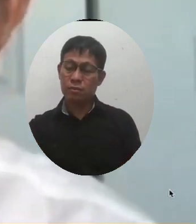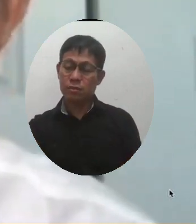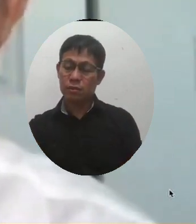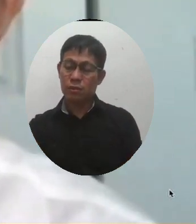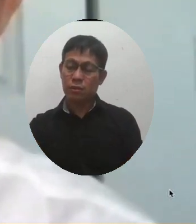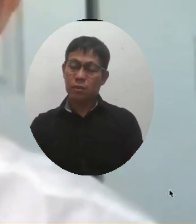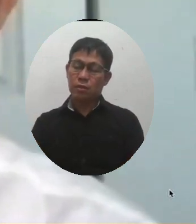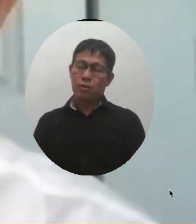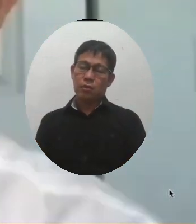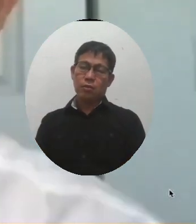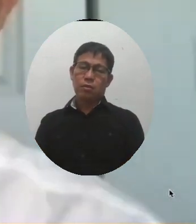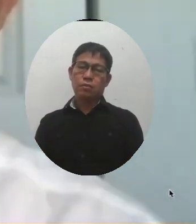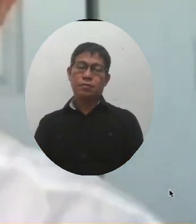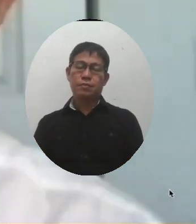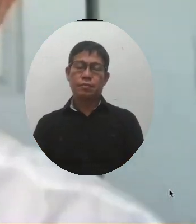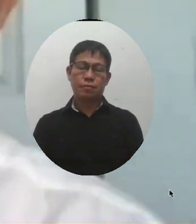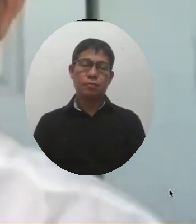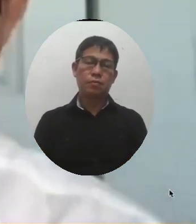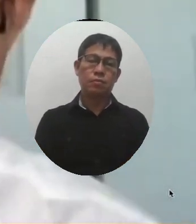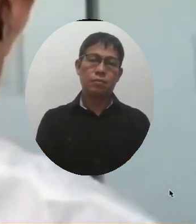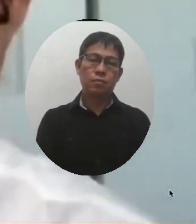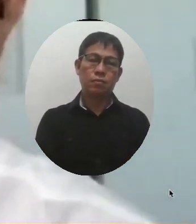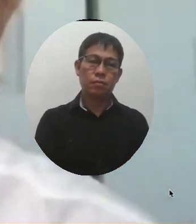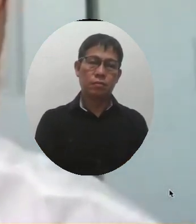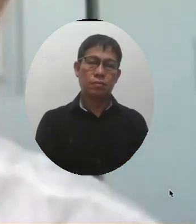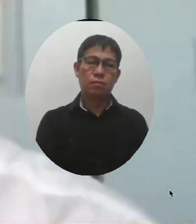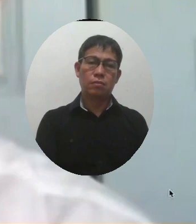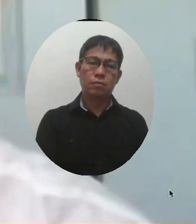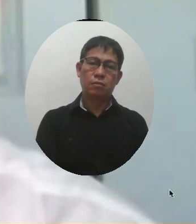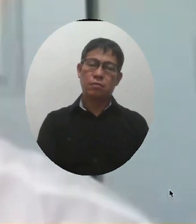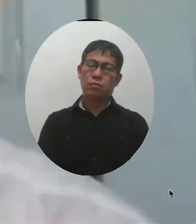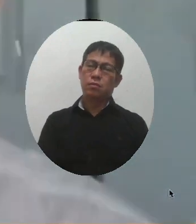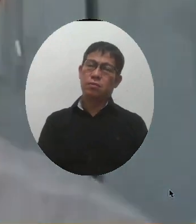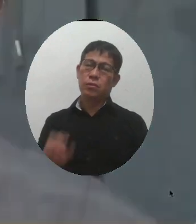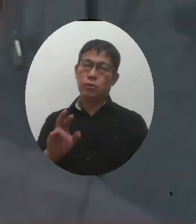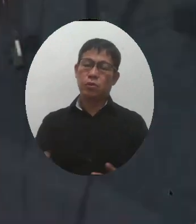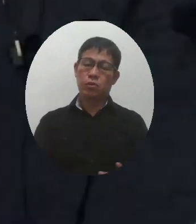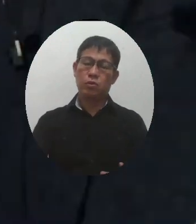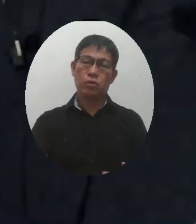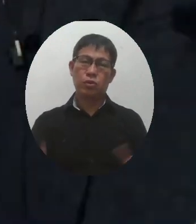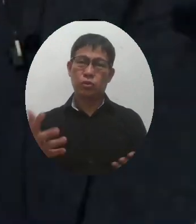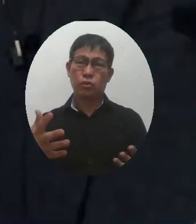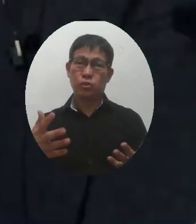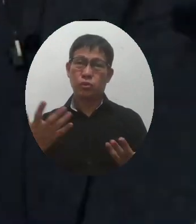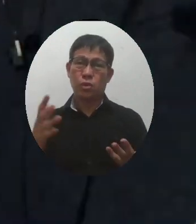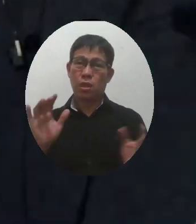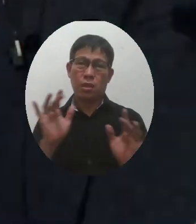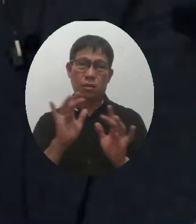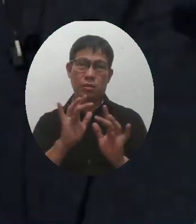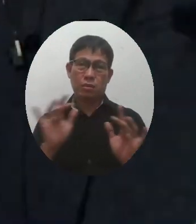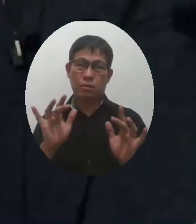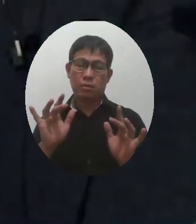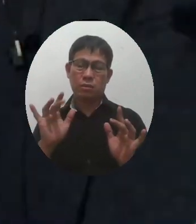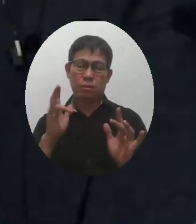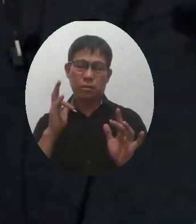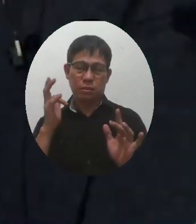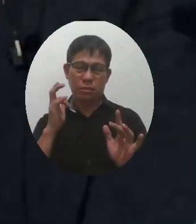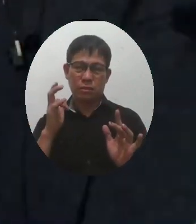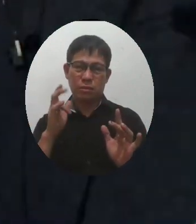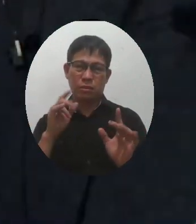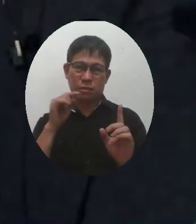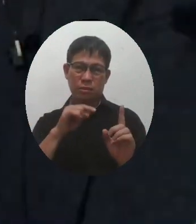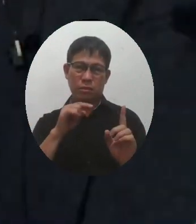kanyang pagsasalita o tunog ay kahit na lumakas, hindi pa rin niya marinig. Yung malalim na pagkawala